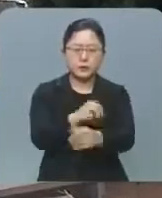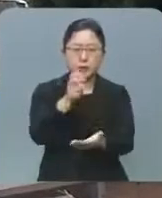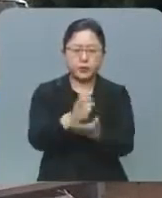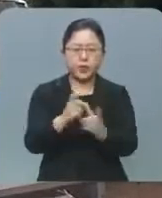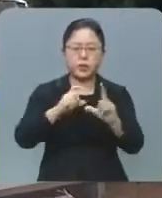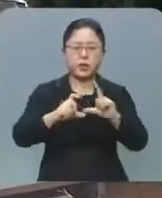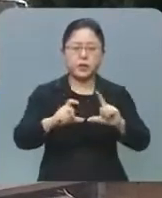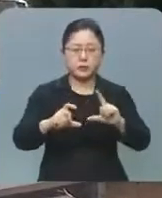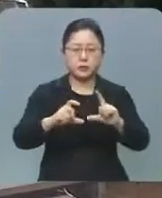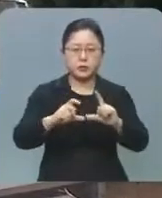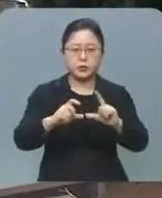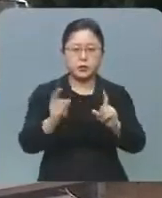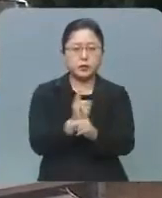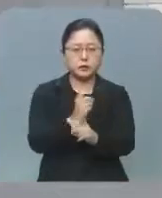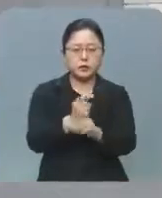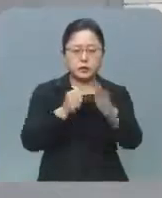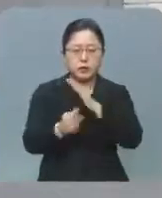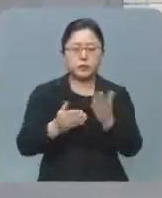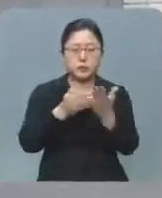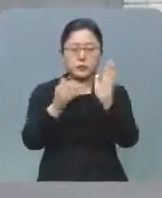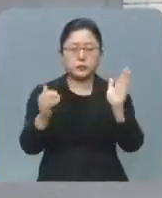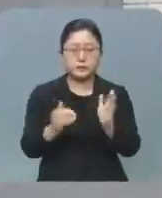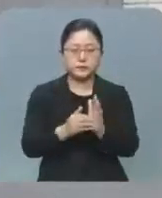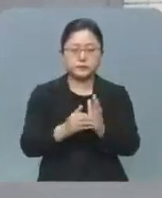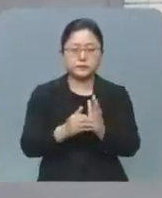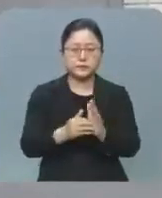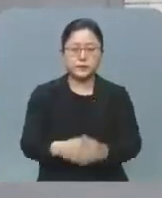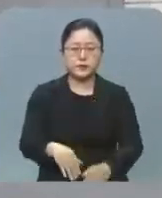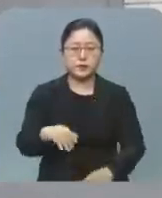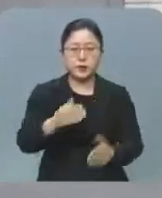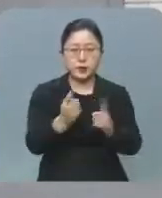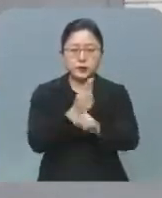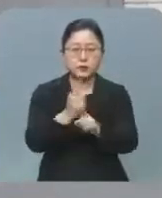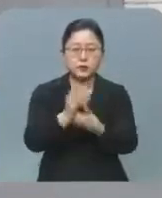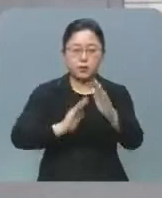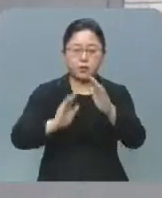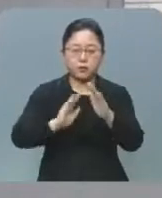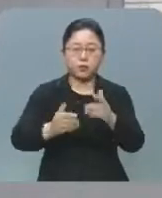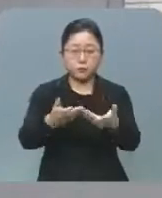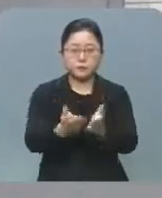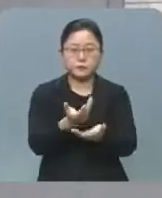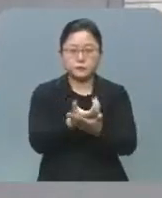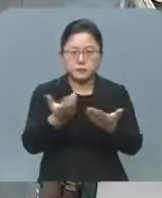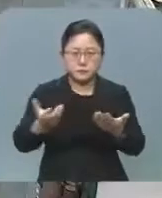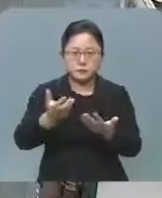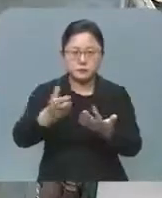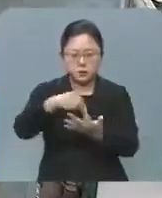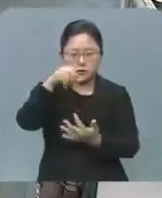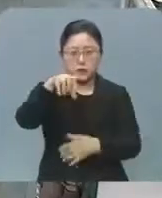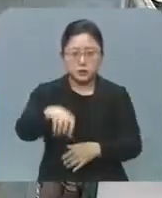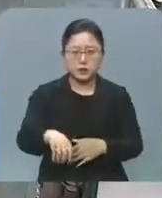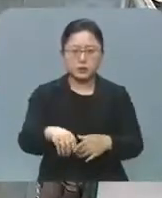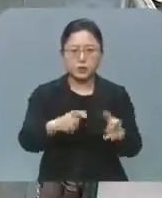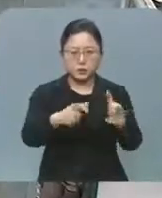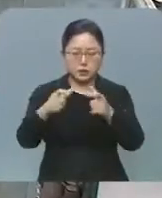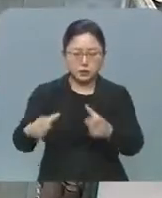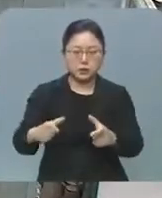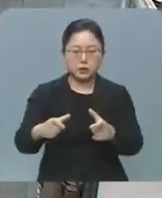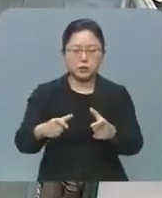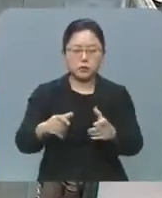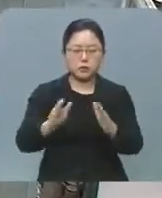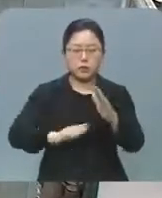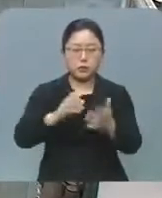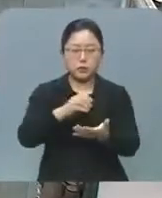일부 개정 법률안을 대표 발의했다고 밝혔습니다. 개정안은 공공기관 이전 입지 선정 시 권역별 공공기관의